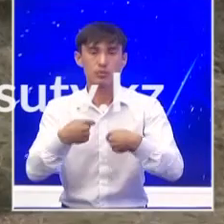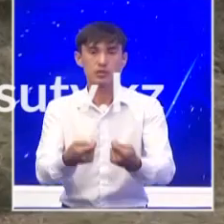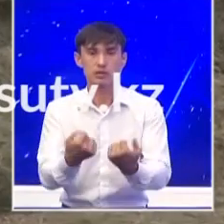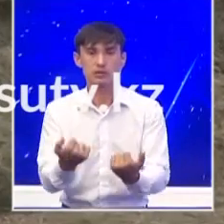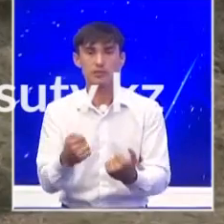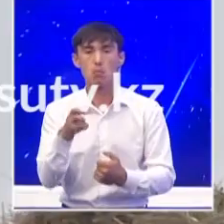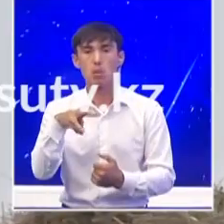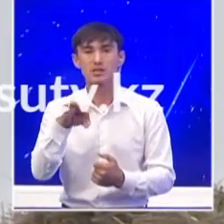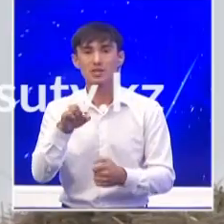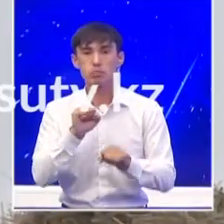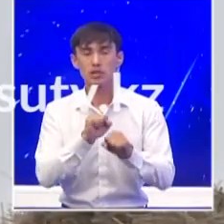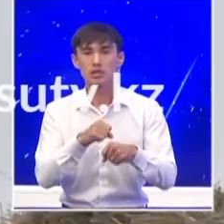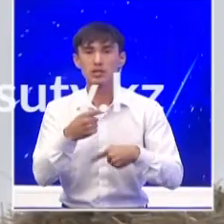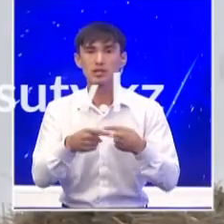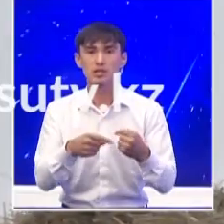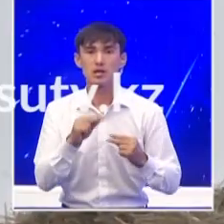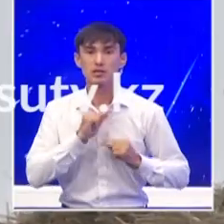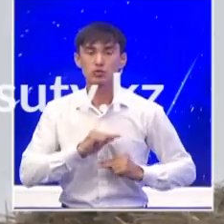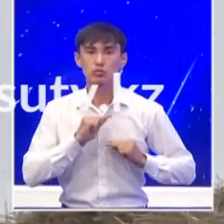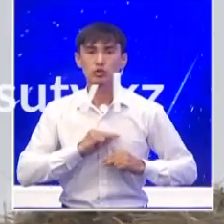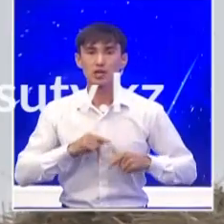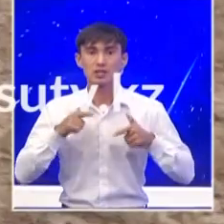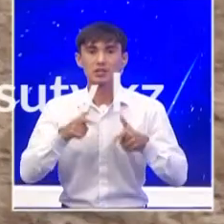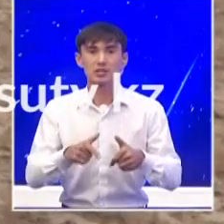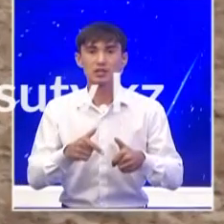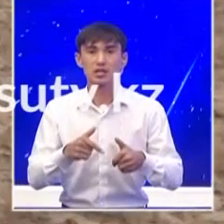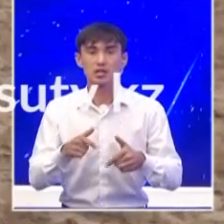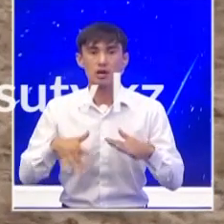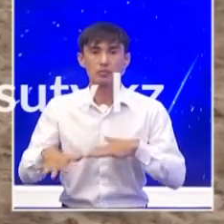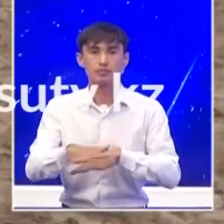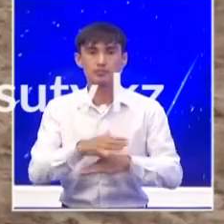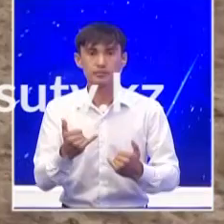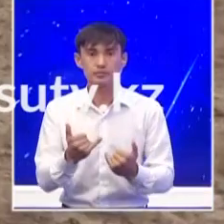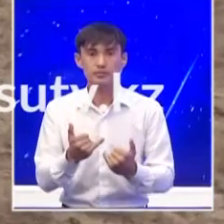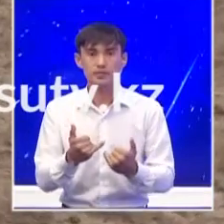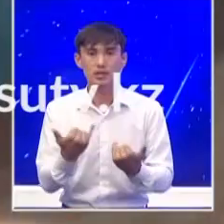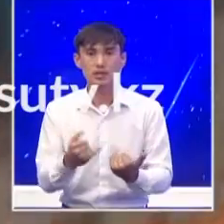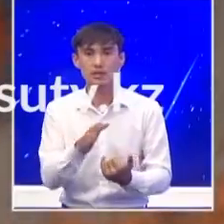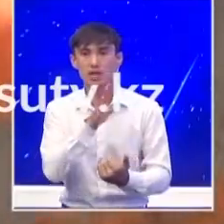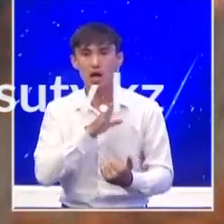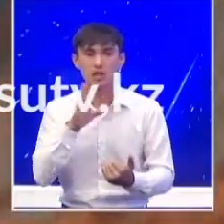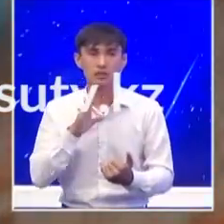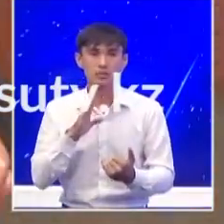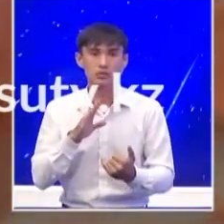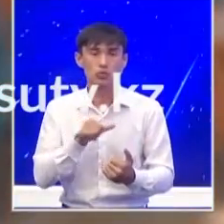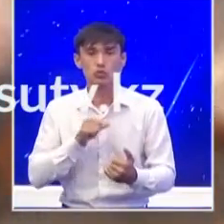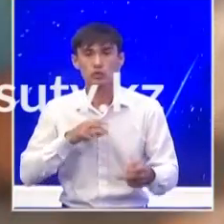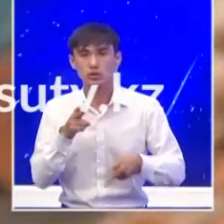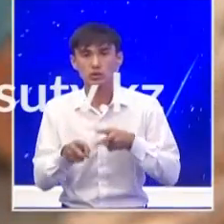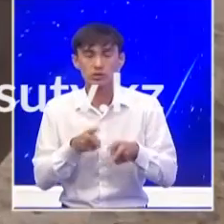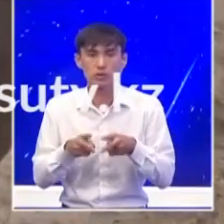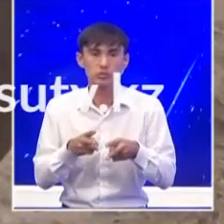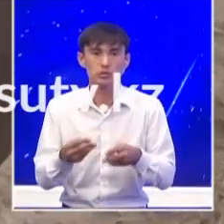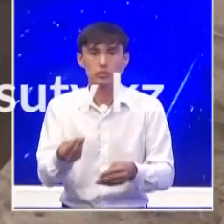масақ бекетіндегі қара жұмысқа кіріскен азаматтардың асауқатын ауылдағы ақ жеңгелер әзірлеп мәресере. Әркім өз